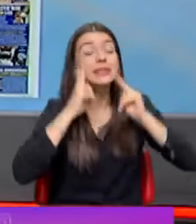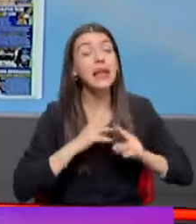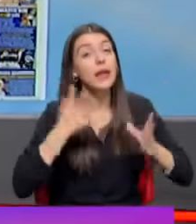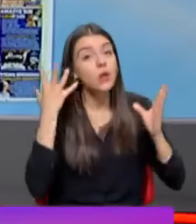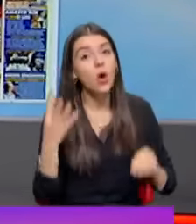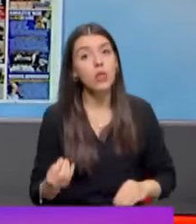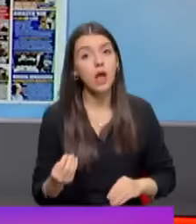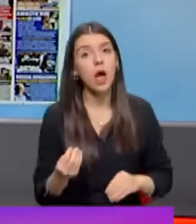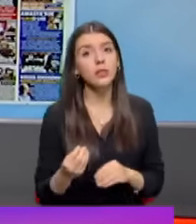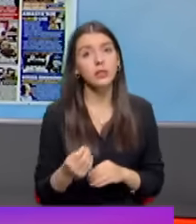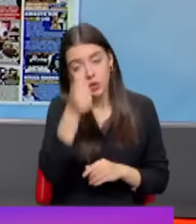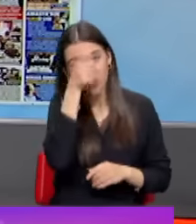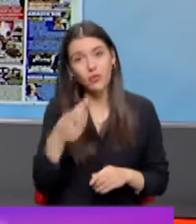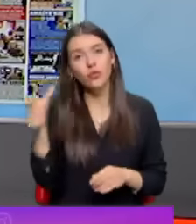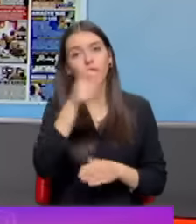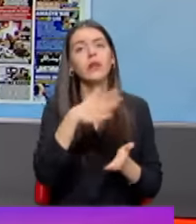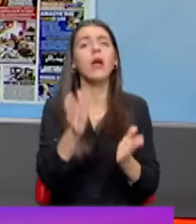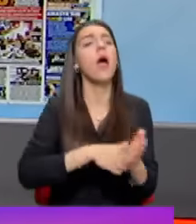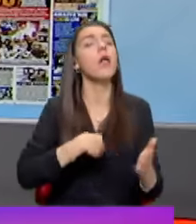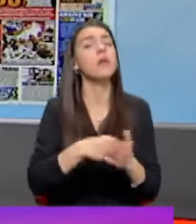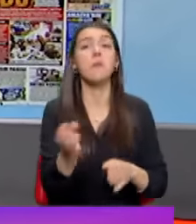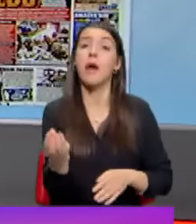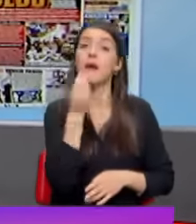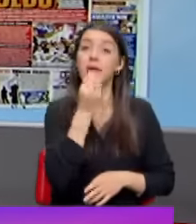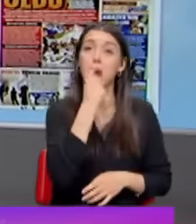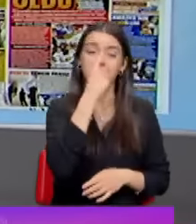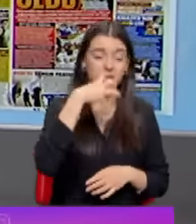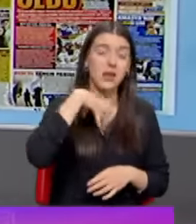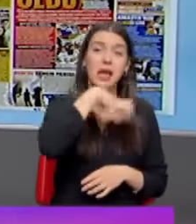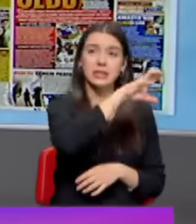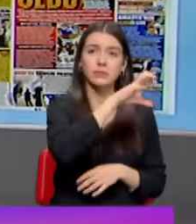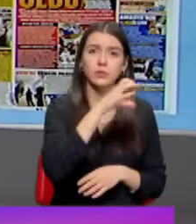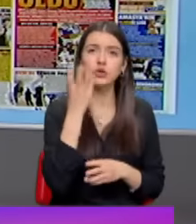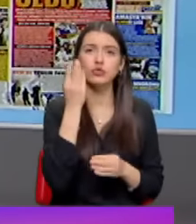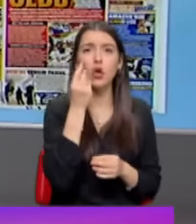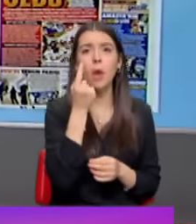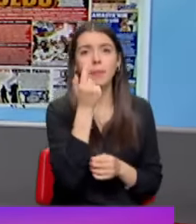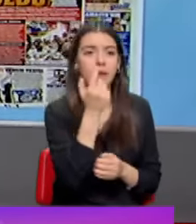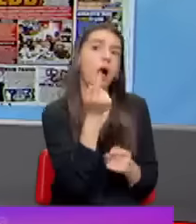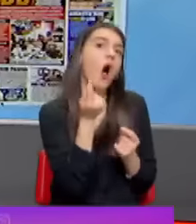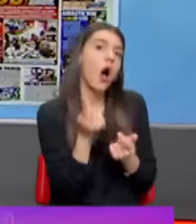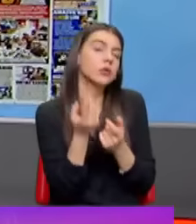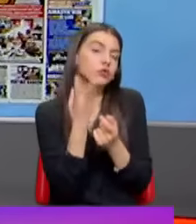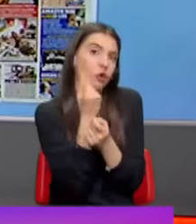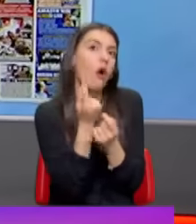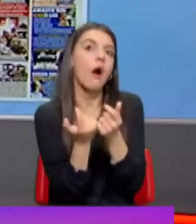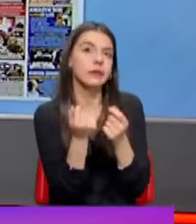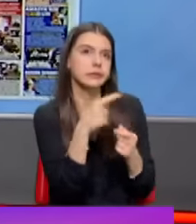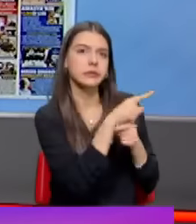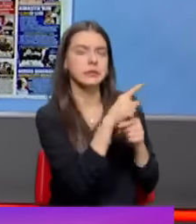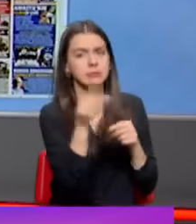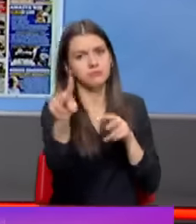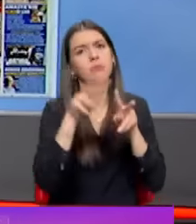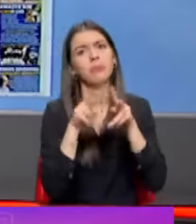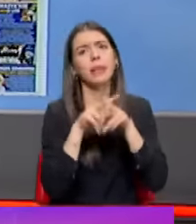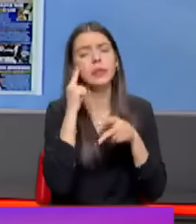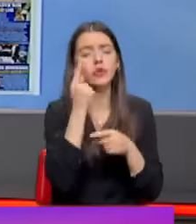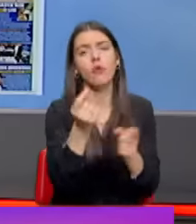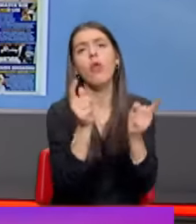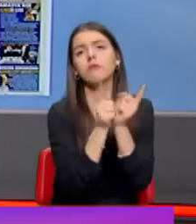ve ülkenin kaymağını yiyen bir kesimin çok küçük bir azınlık olması, bu matematiksel verilerle